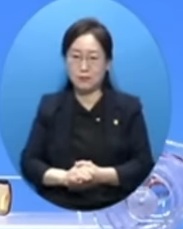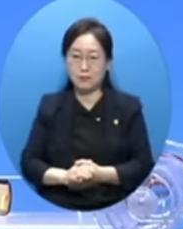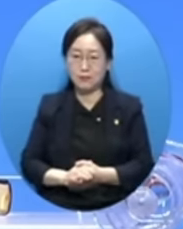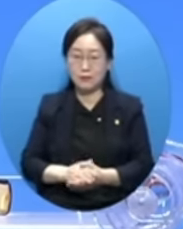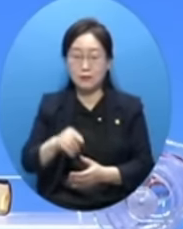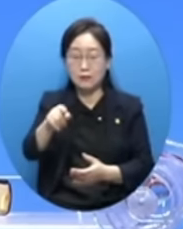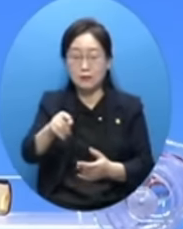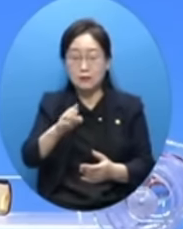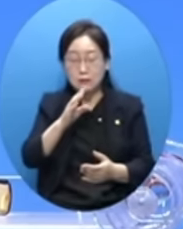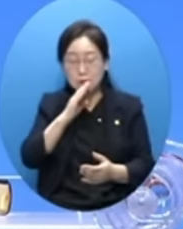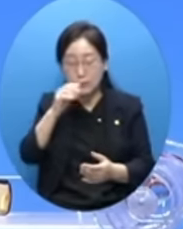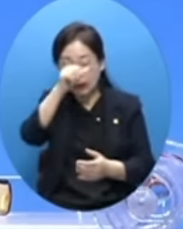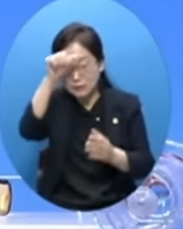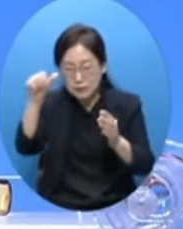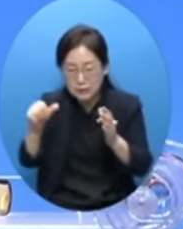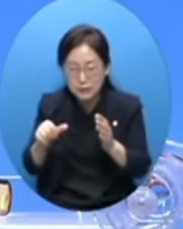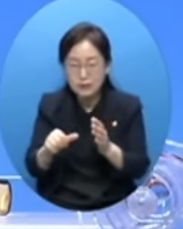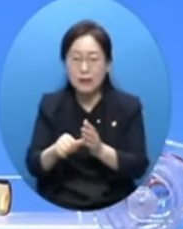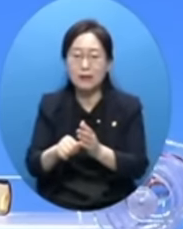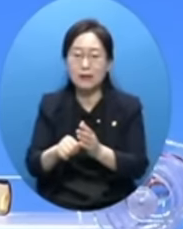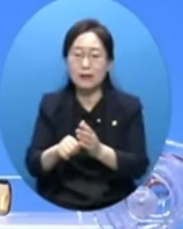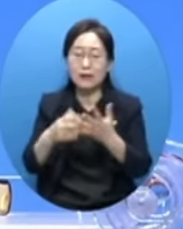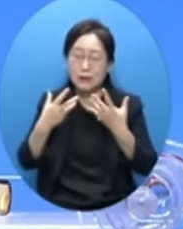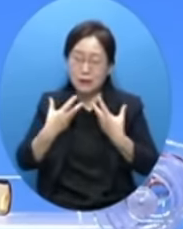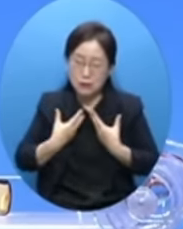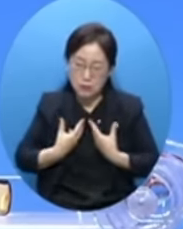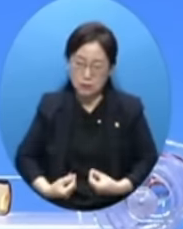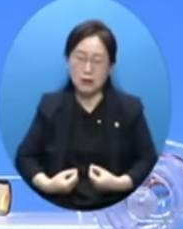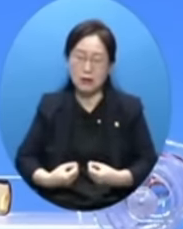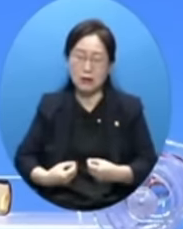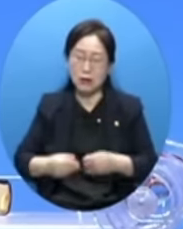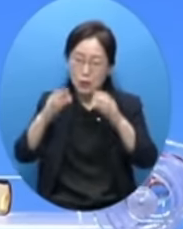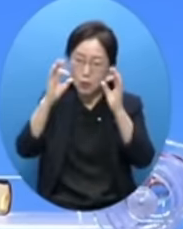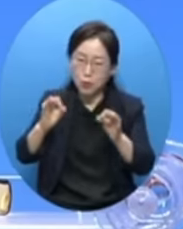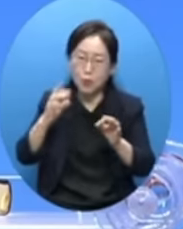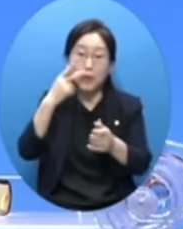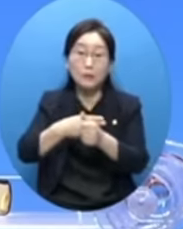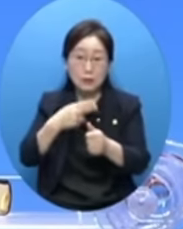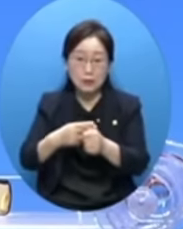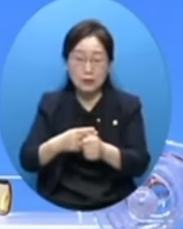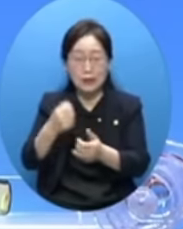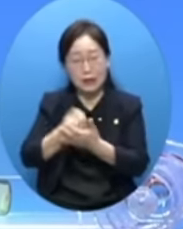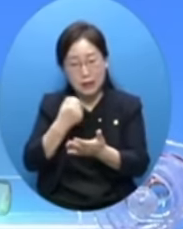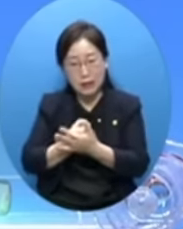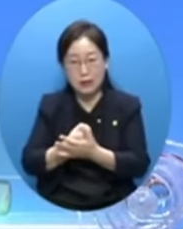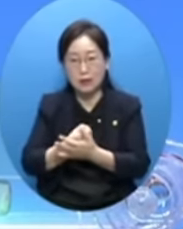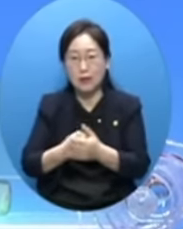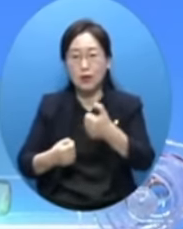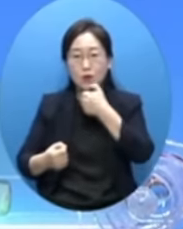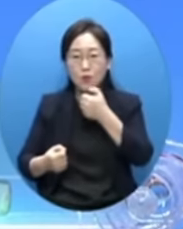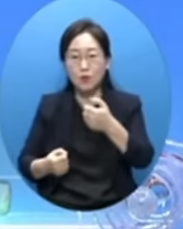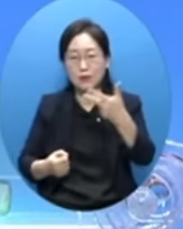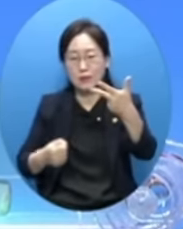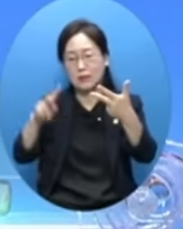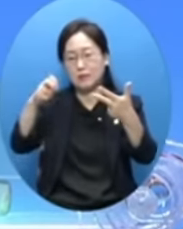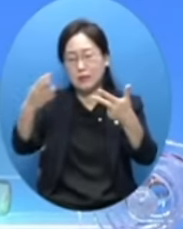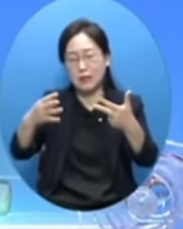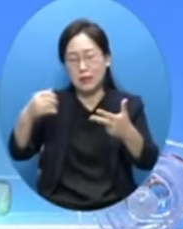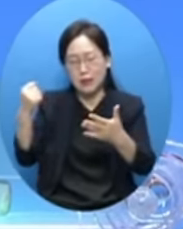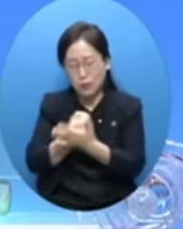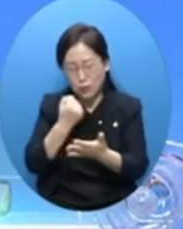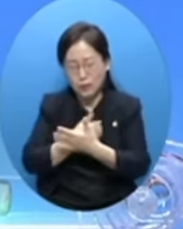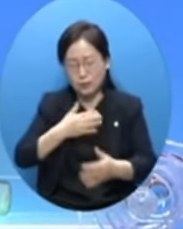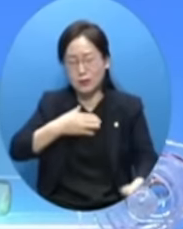이런 인생의 절망을 보고 사도 바울이 탄식을 했습니다. 로마서 7장 24절입니다. 오호라 나는